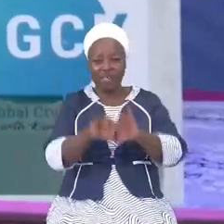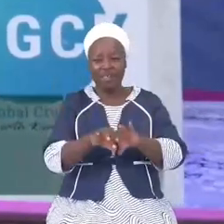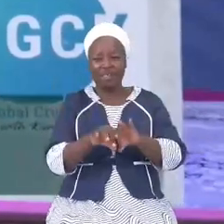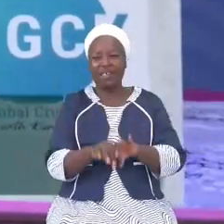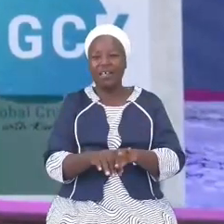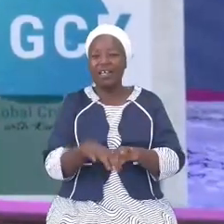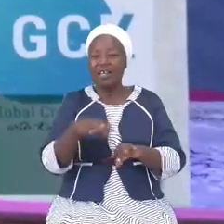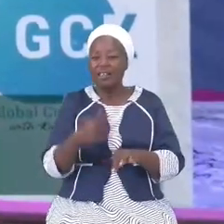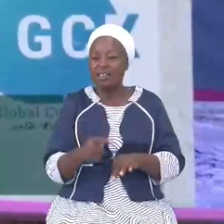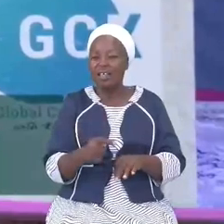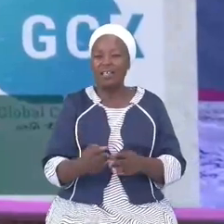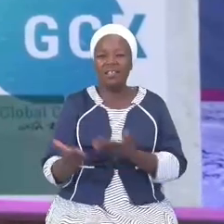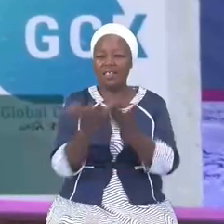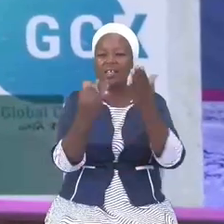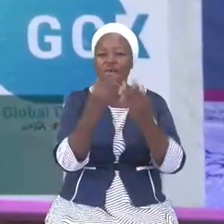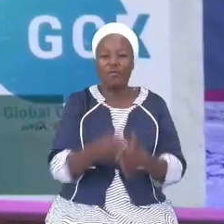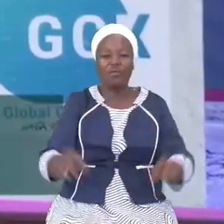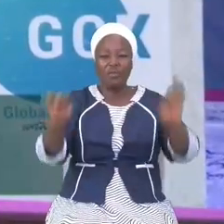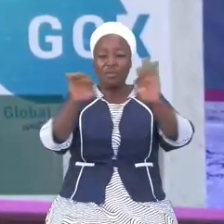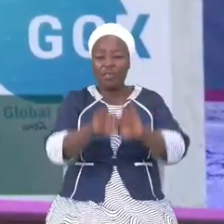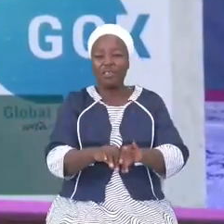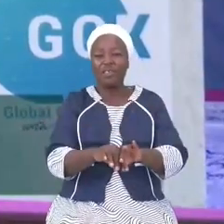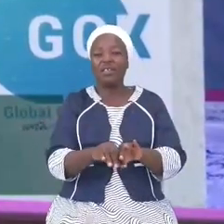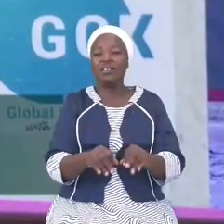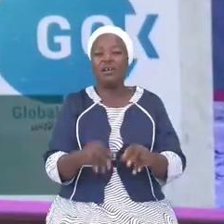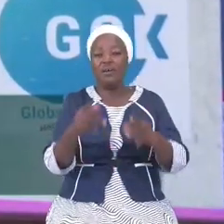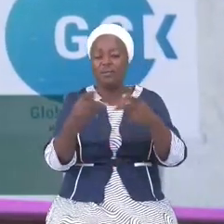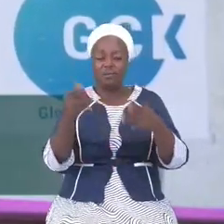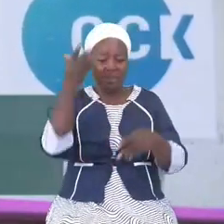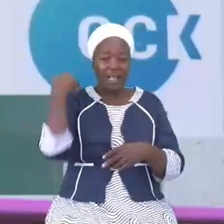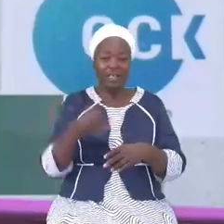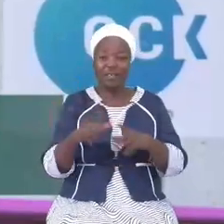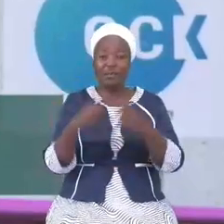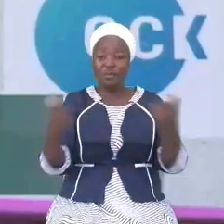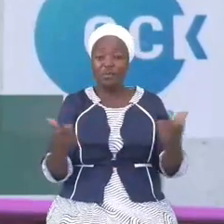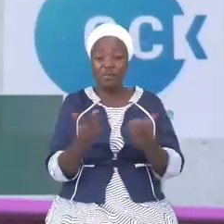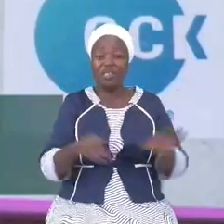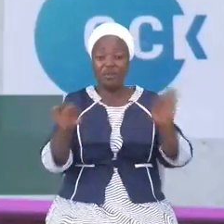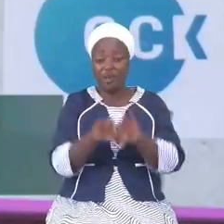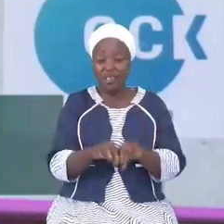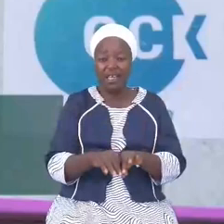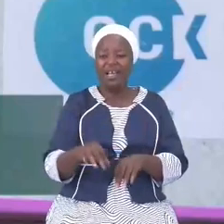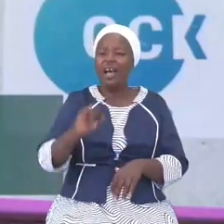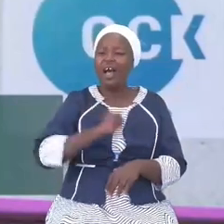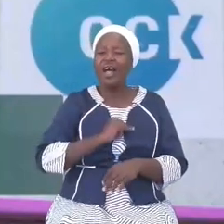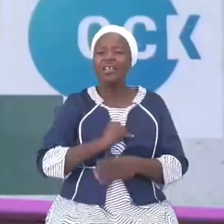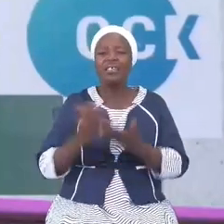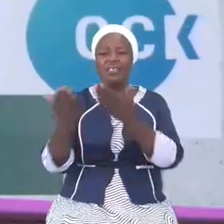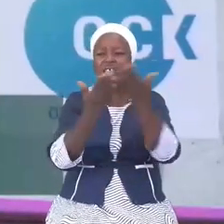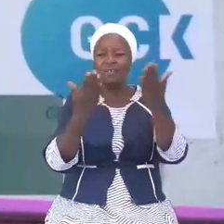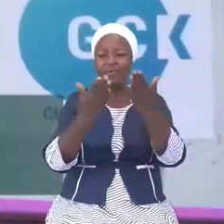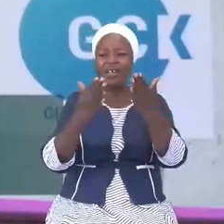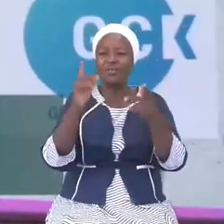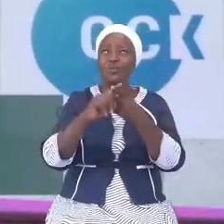de la valeur prééminente. Je t'amène mon cœur. Je te sacrifie en ton Saint-Nom.